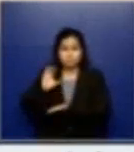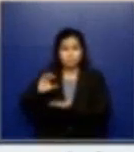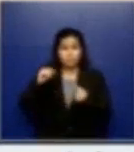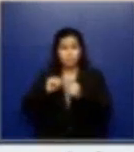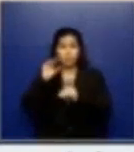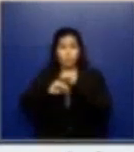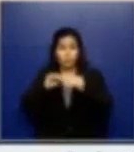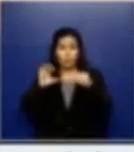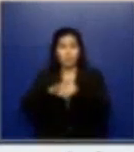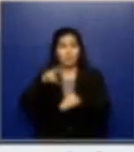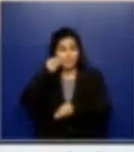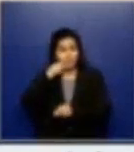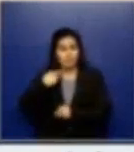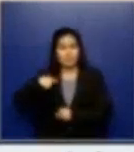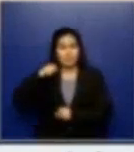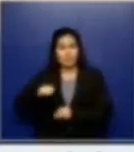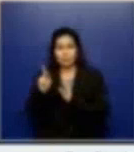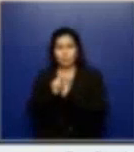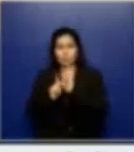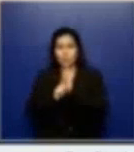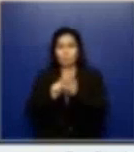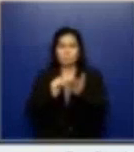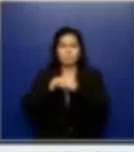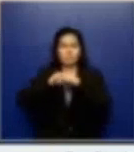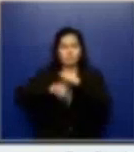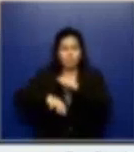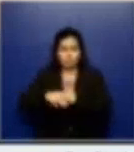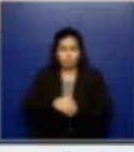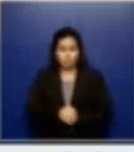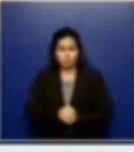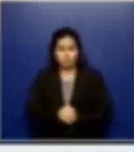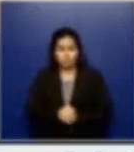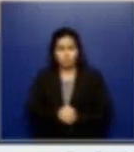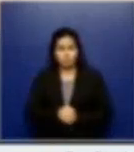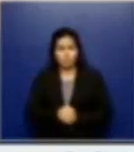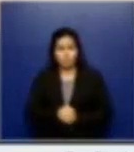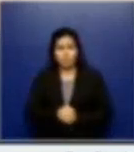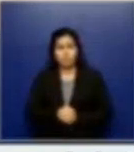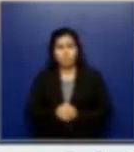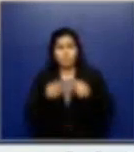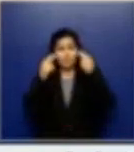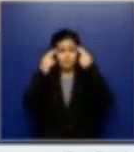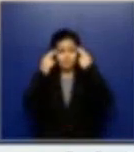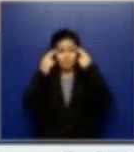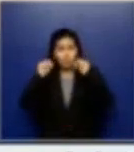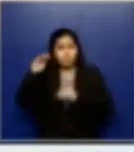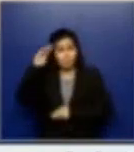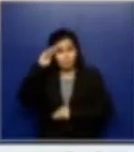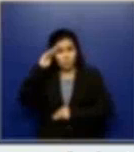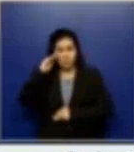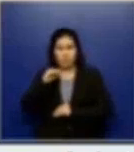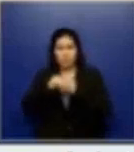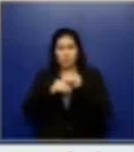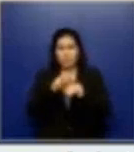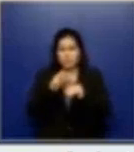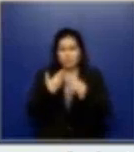รเจกต์น้ำแต่ศาลรัฐธรรมนูญไม่ให้ผ่านแต่ท่านประยุทธ์ไม่เมกะโปรเจกต์ละมินิโปรเจกต์อ่ะ500,000 ล้าน